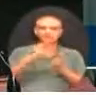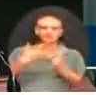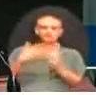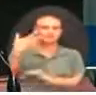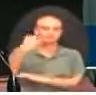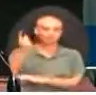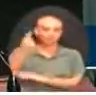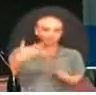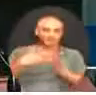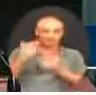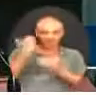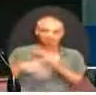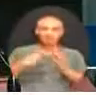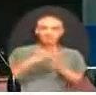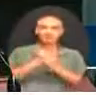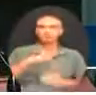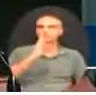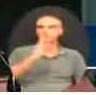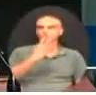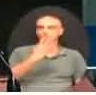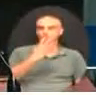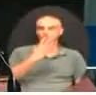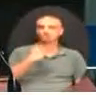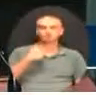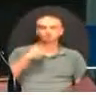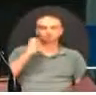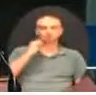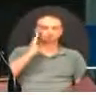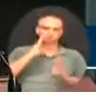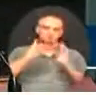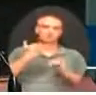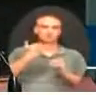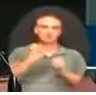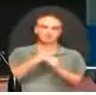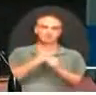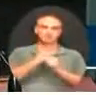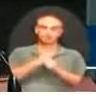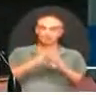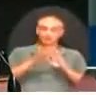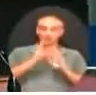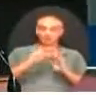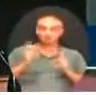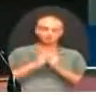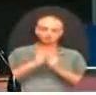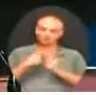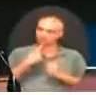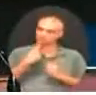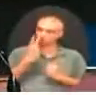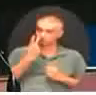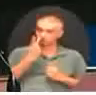המדינה שהבדיקה הזאת תסתיים עד יום רביעי. אני מאמינה שזה יקרה, ובכל סוגיית הכרטיסים, אני